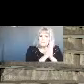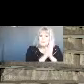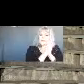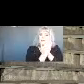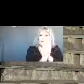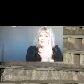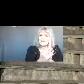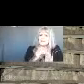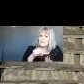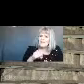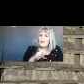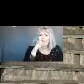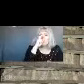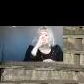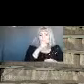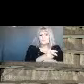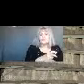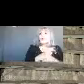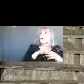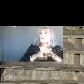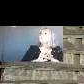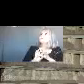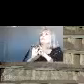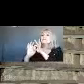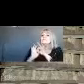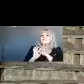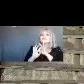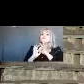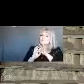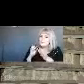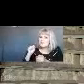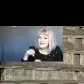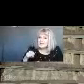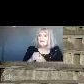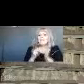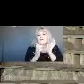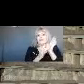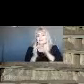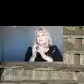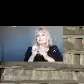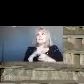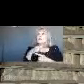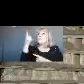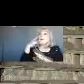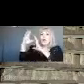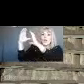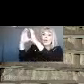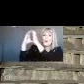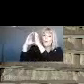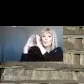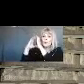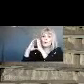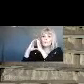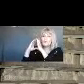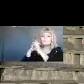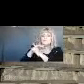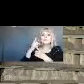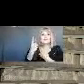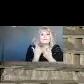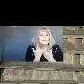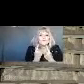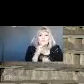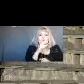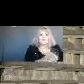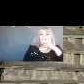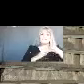is onlosmakelijk verbind aan Jesus. Ons is syne, hy is onsin, maar hy roep ons vir dit